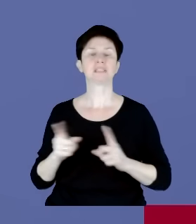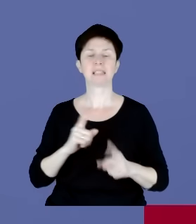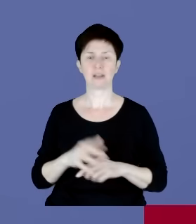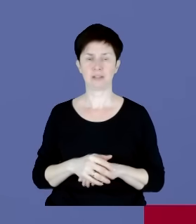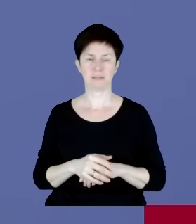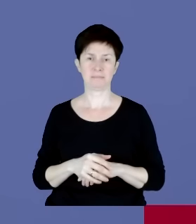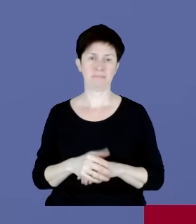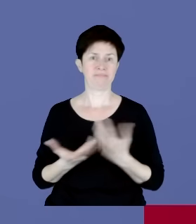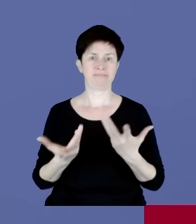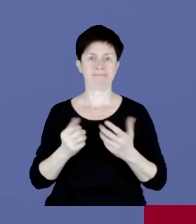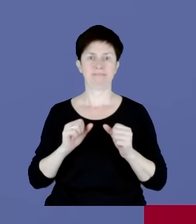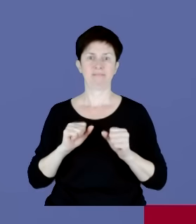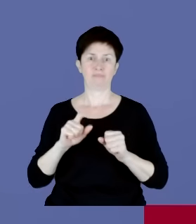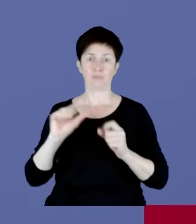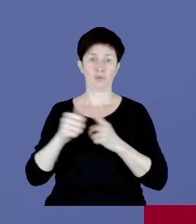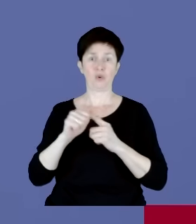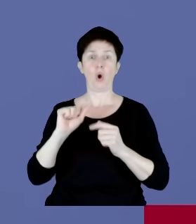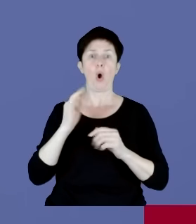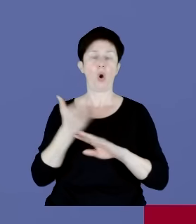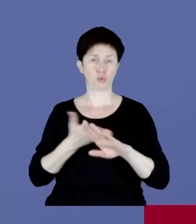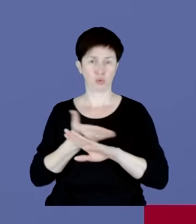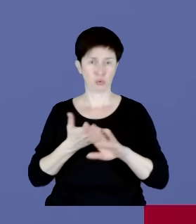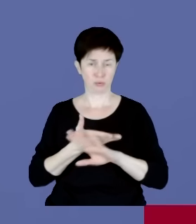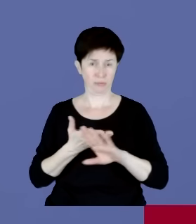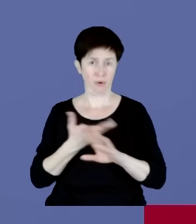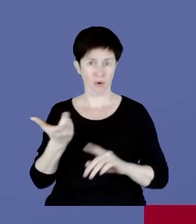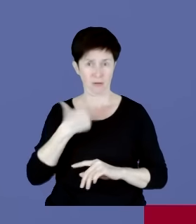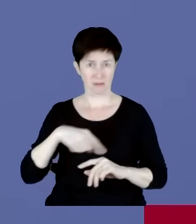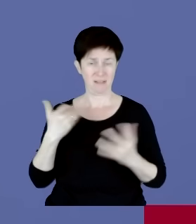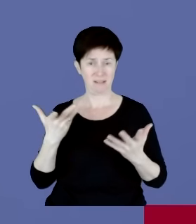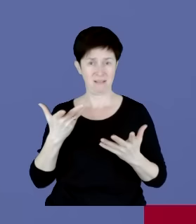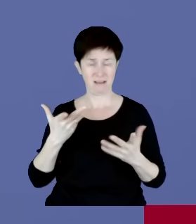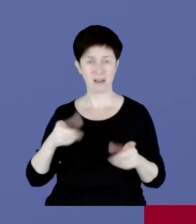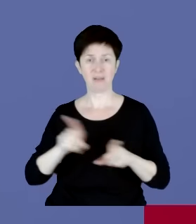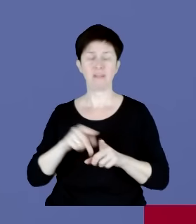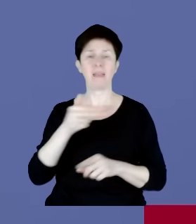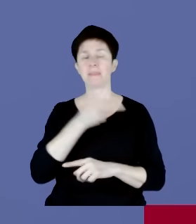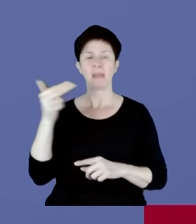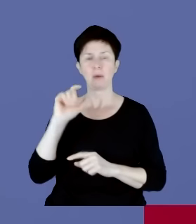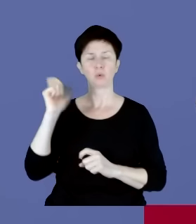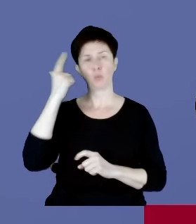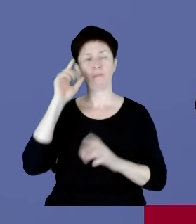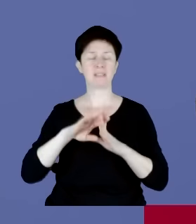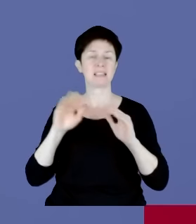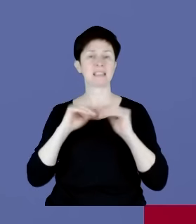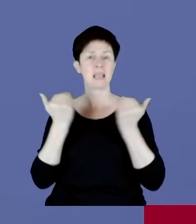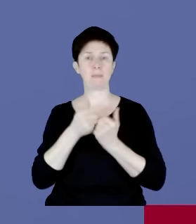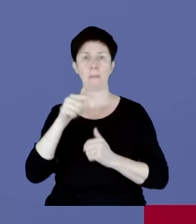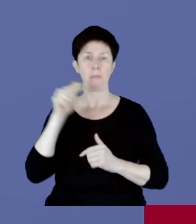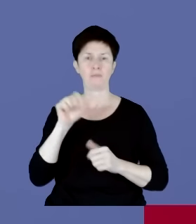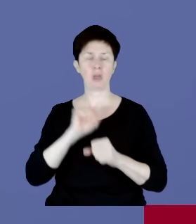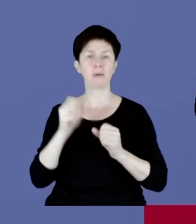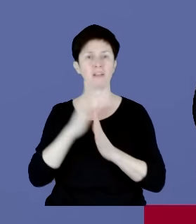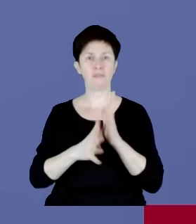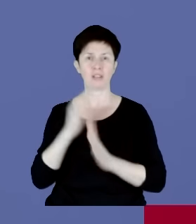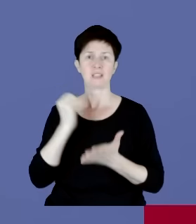wszystkim oszustwo, jeżeli chodzi o zmiany gospodarcze, ale też uważam, że tematem wiodącym w polskim parlamencie powinna być wojna i sprawy międzynarodowe, a ten